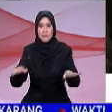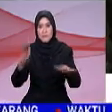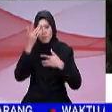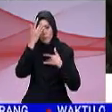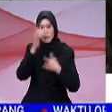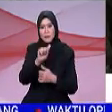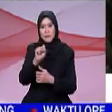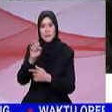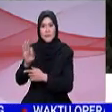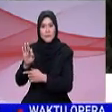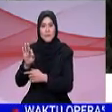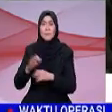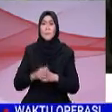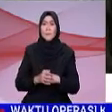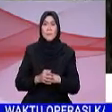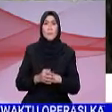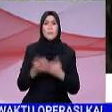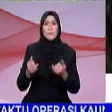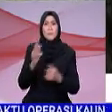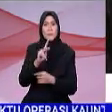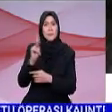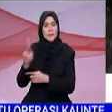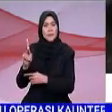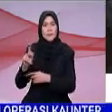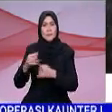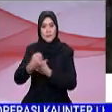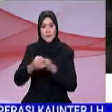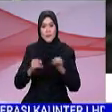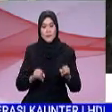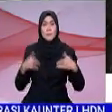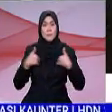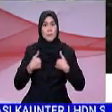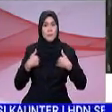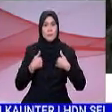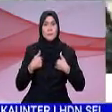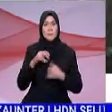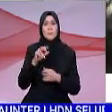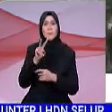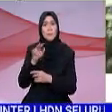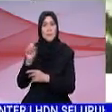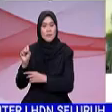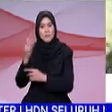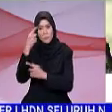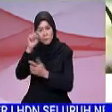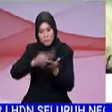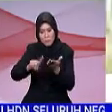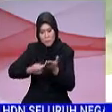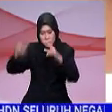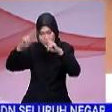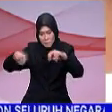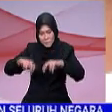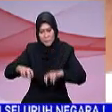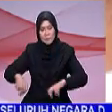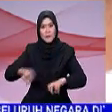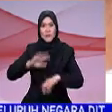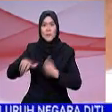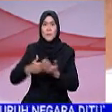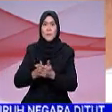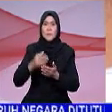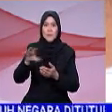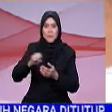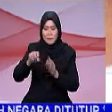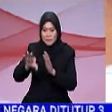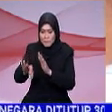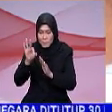Sabah. Dalam kenyataannya di Kota Kinabalu, Jabatan Perkhidmatan Veterinar Sabah DVS telah melakukan penyelidikan menyeluruh termasuk